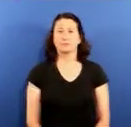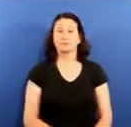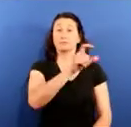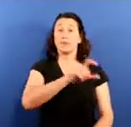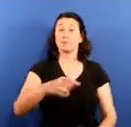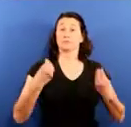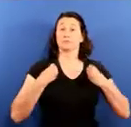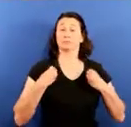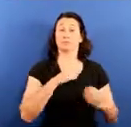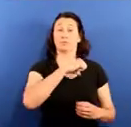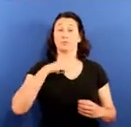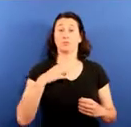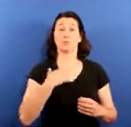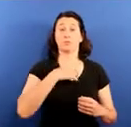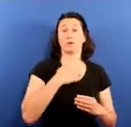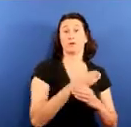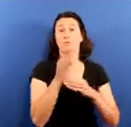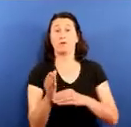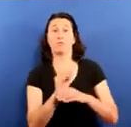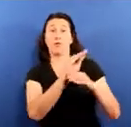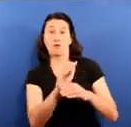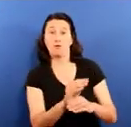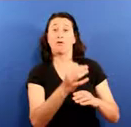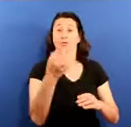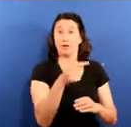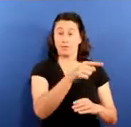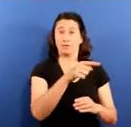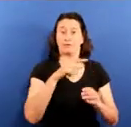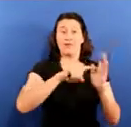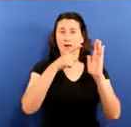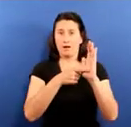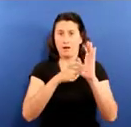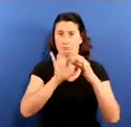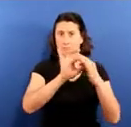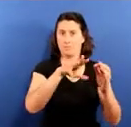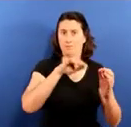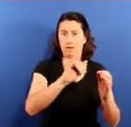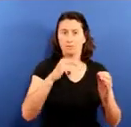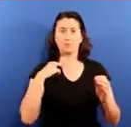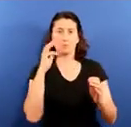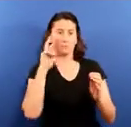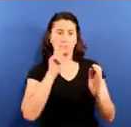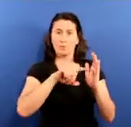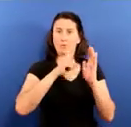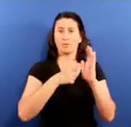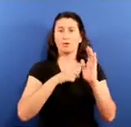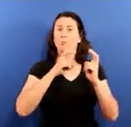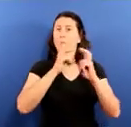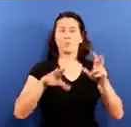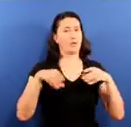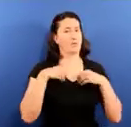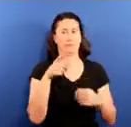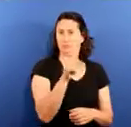bere egingo neurri horiek 3 arrazoi nagusirengatik. Ez dituelako mendekotasunari buruzko legearen